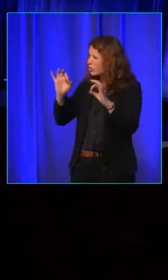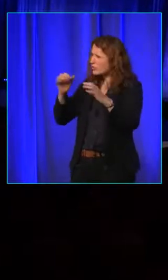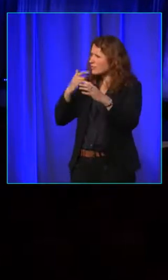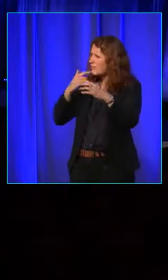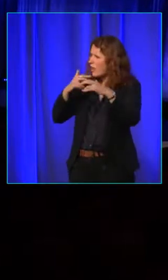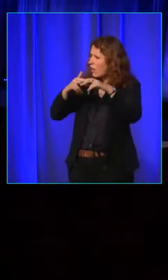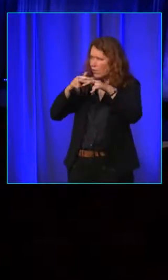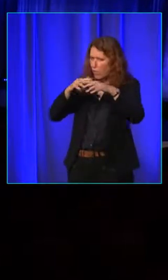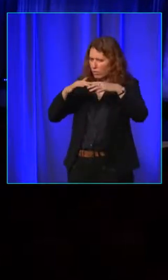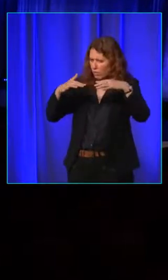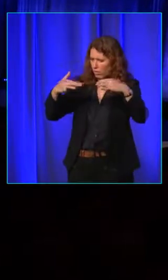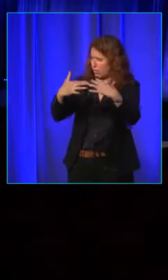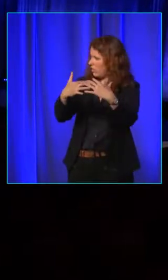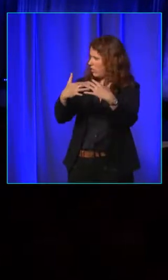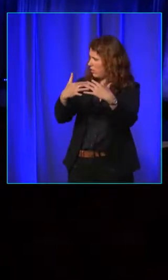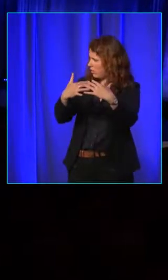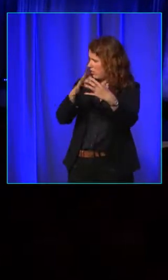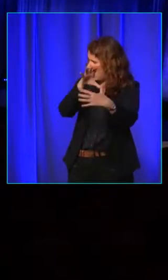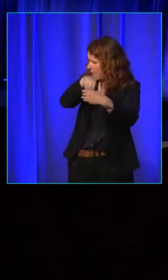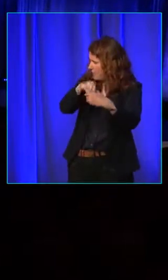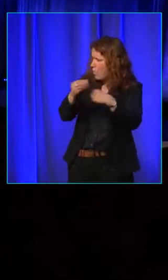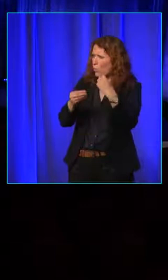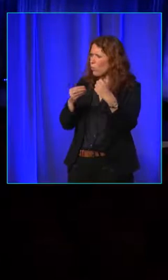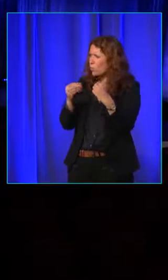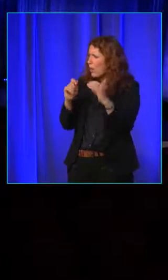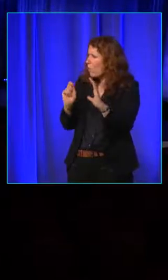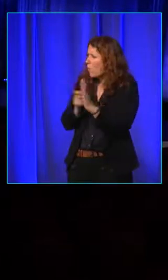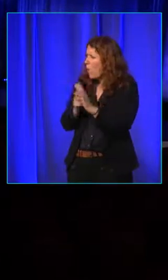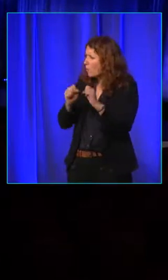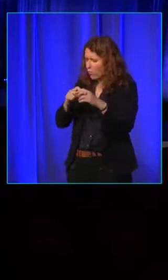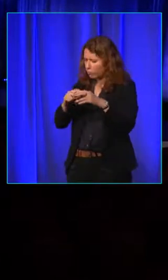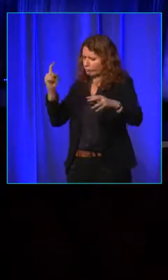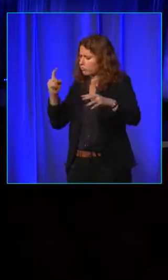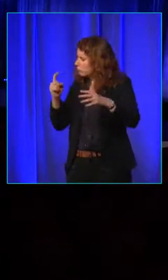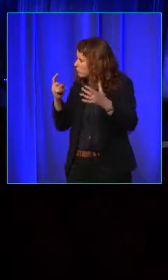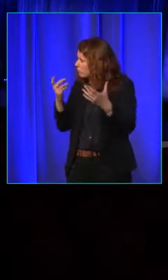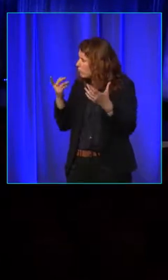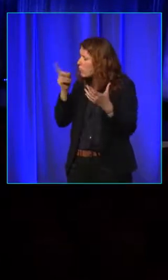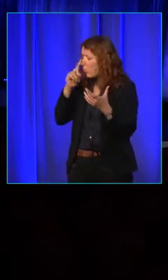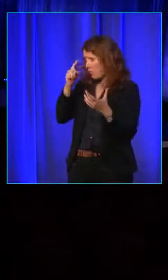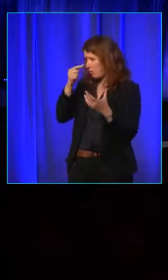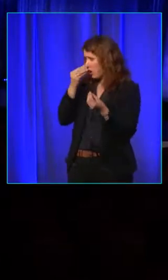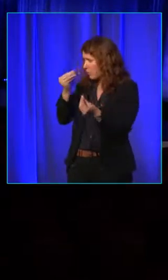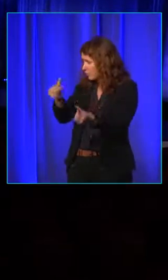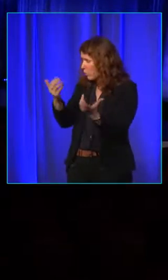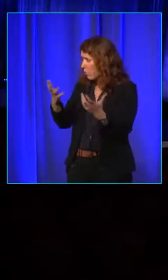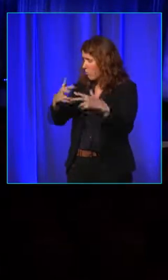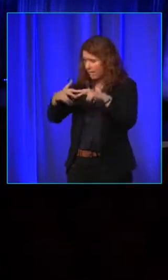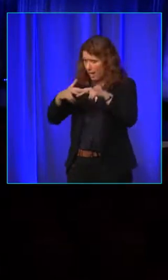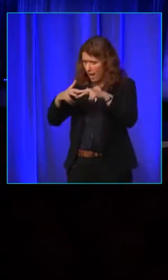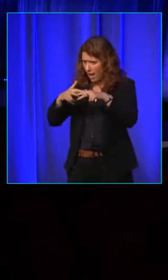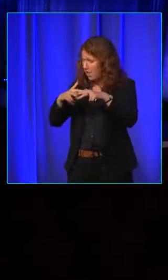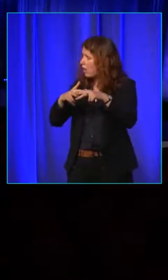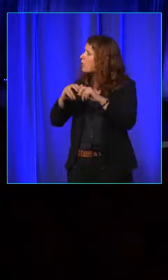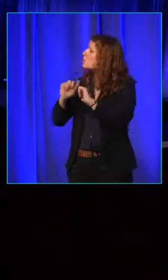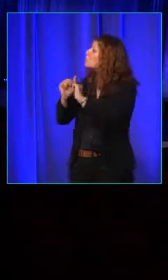Ou alors est-ce qu'il n'y a pas une sorte de court-circuitage ? Parce que je pense que l'influx nerveux, par rapport à toutes les aires que